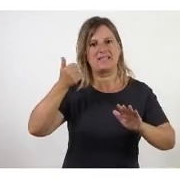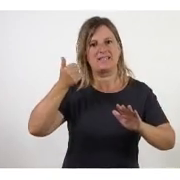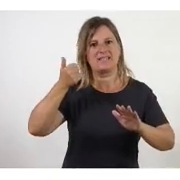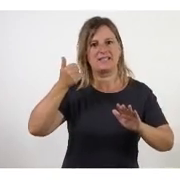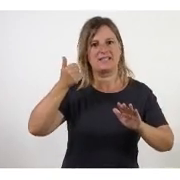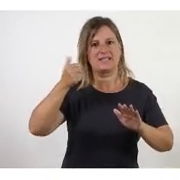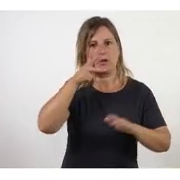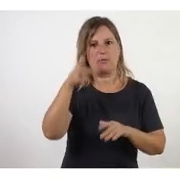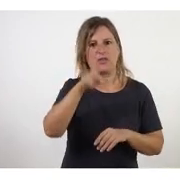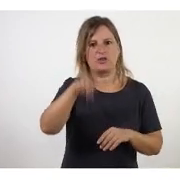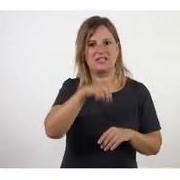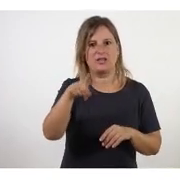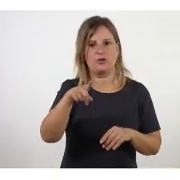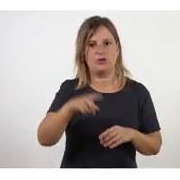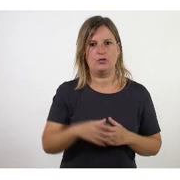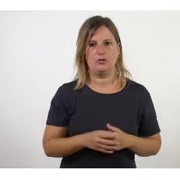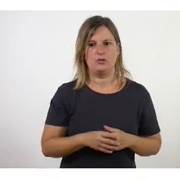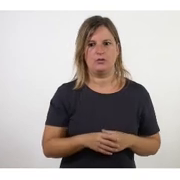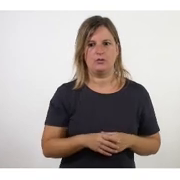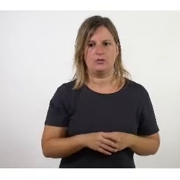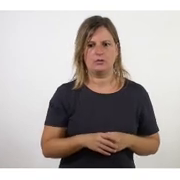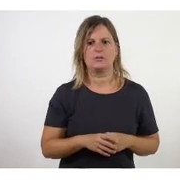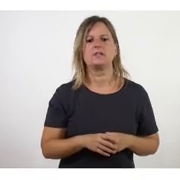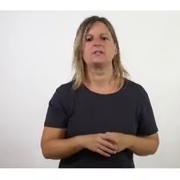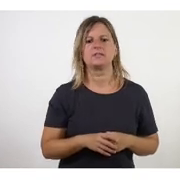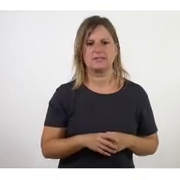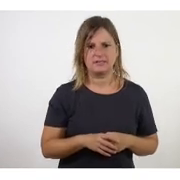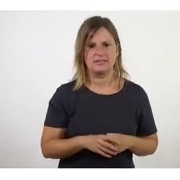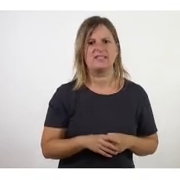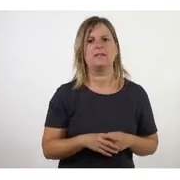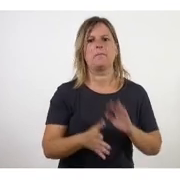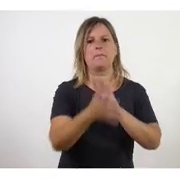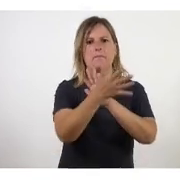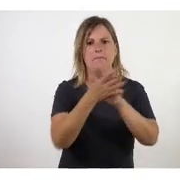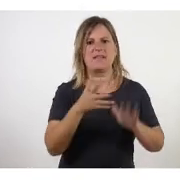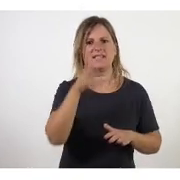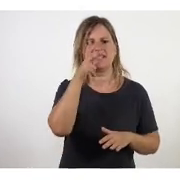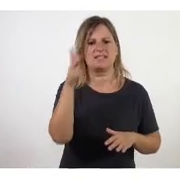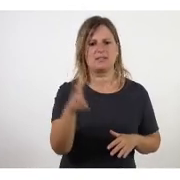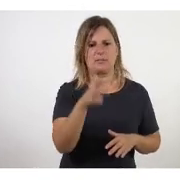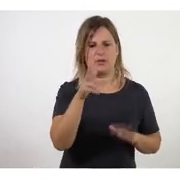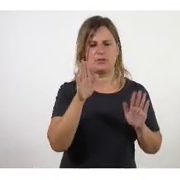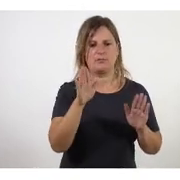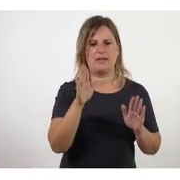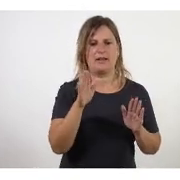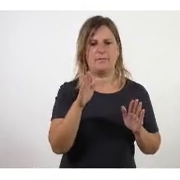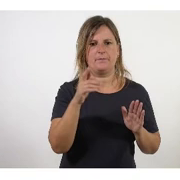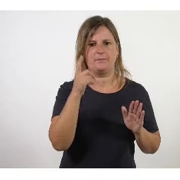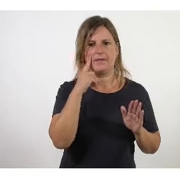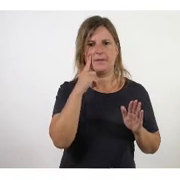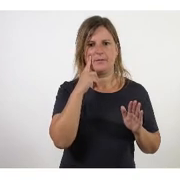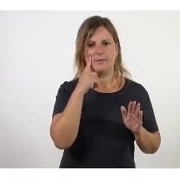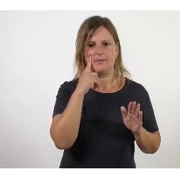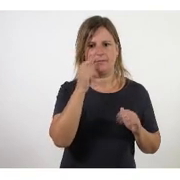el tutorial suposo que sigui una mica més ràpid. Sí, accelerar el vídeo, a veure, el que pots fer és accelerar els clips,